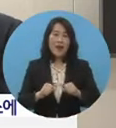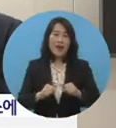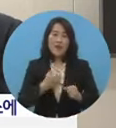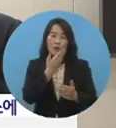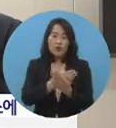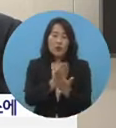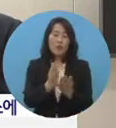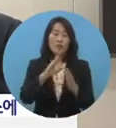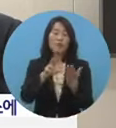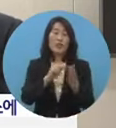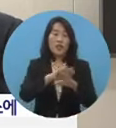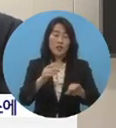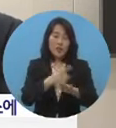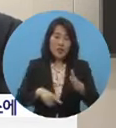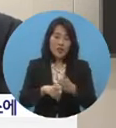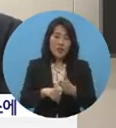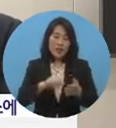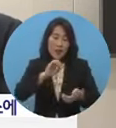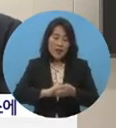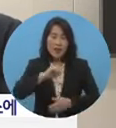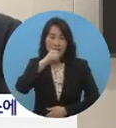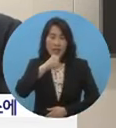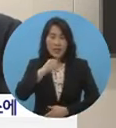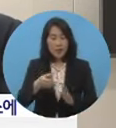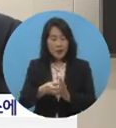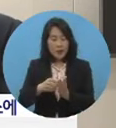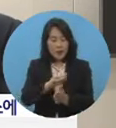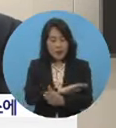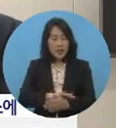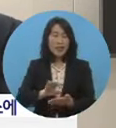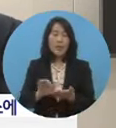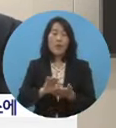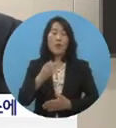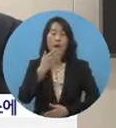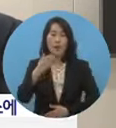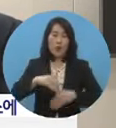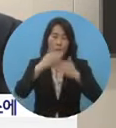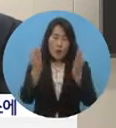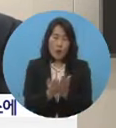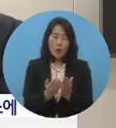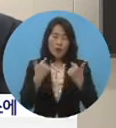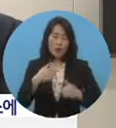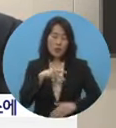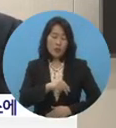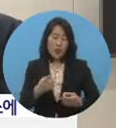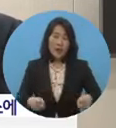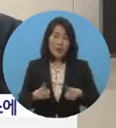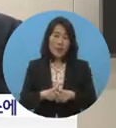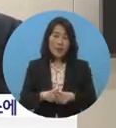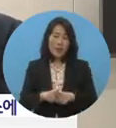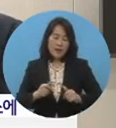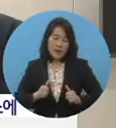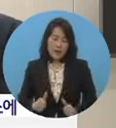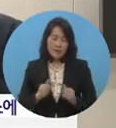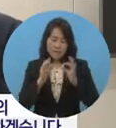현안문제 해결을 위해 해 1장 된 재원이 적재적소에 쓰일 수 있도록 모든 상임위원 둘과 최선을